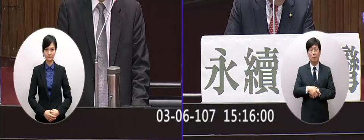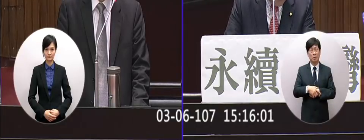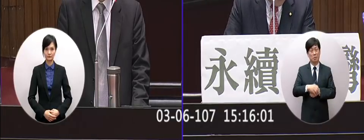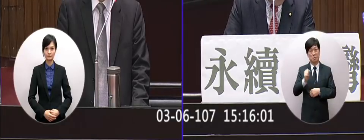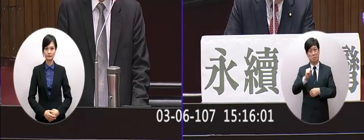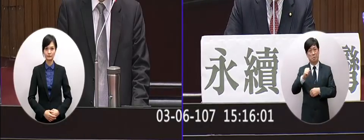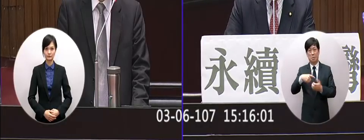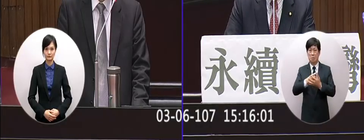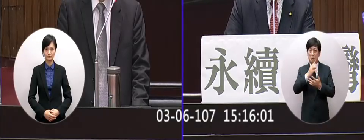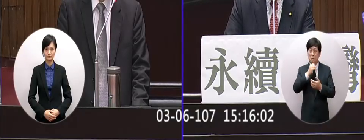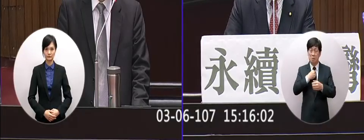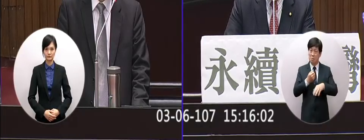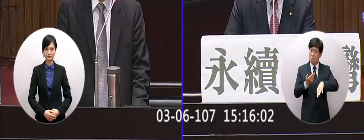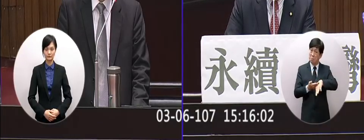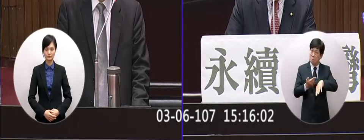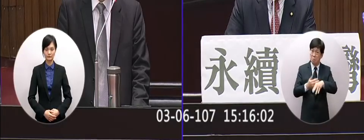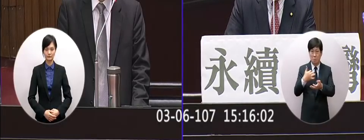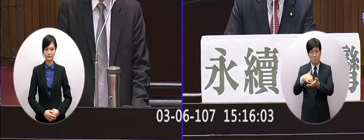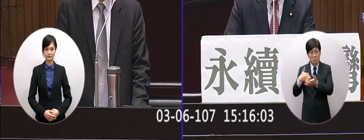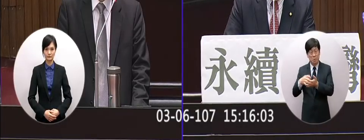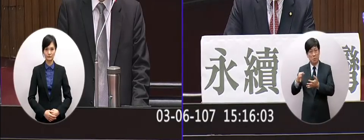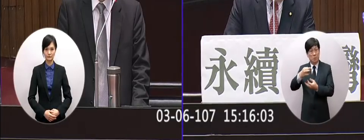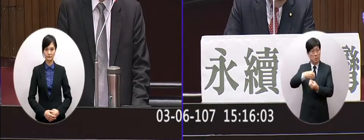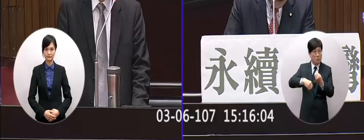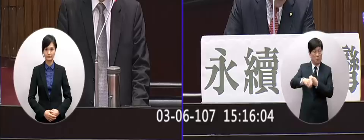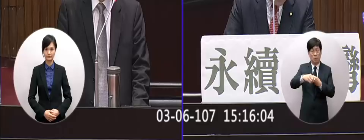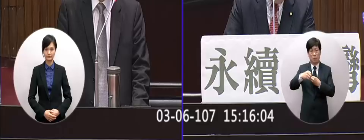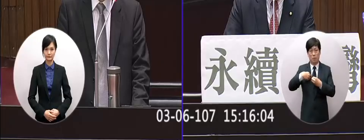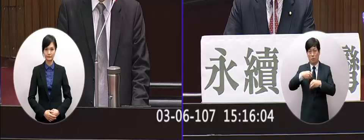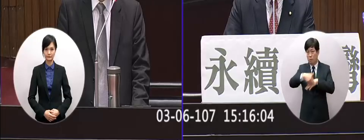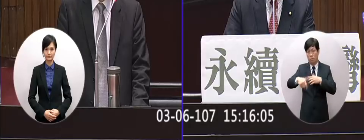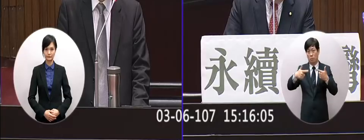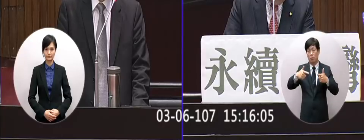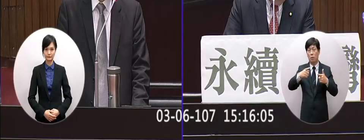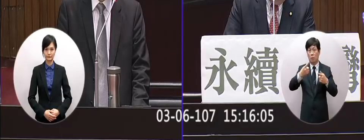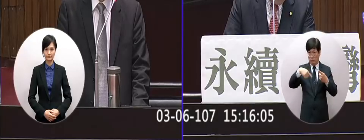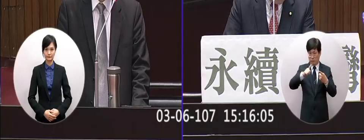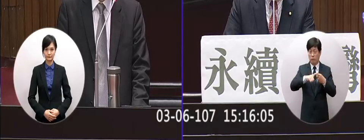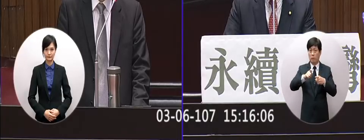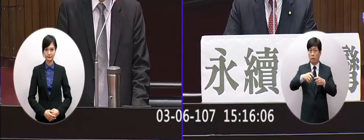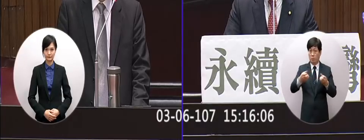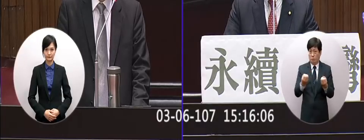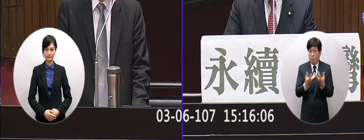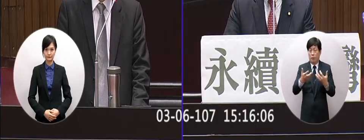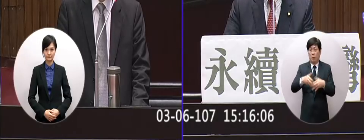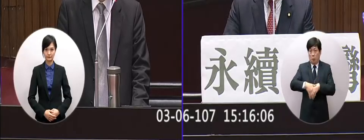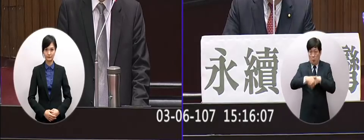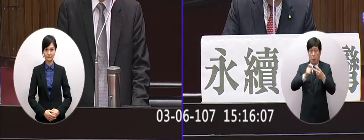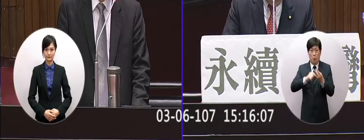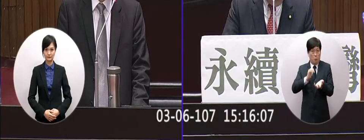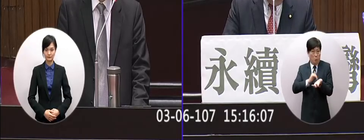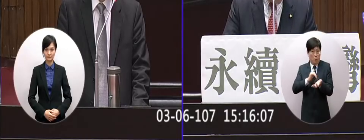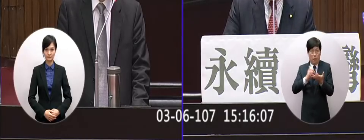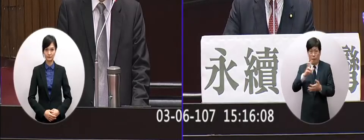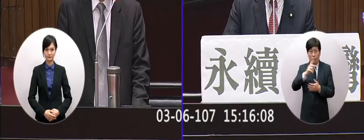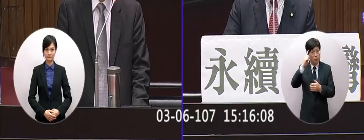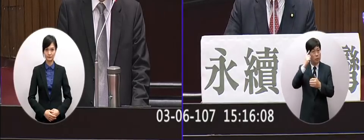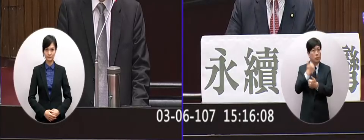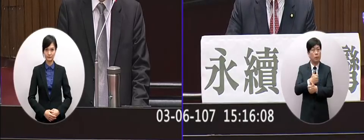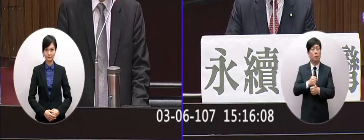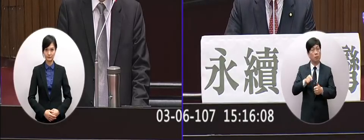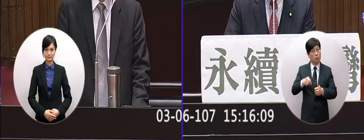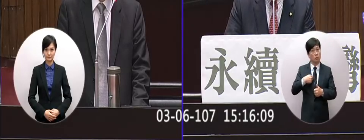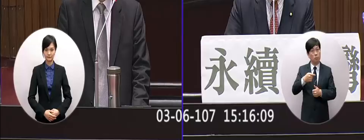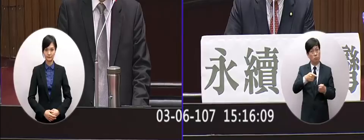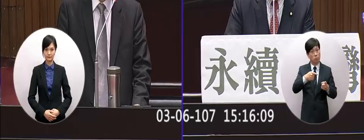就是整个效益的评估或者是财务的规划，而应该是以救灾或者是医疗的方式去做考量。我不晓得这一